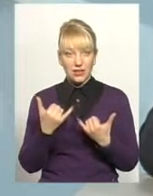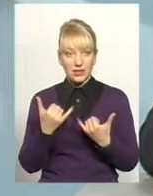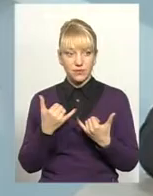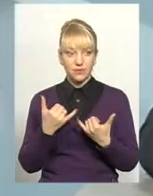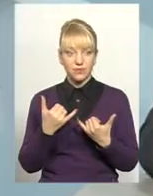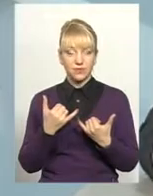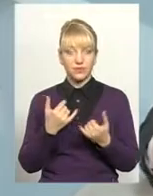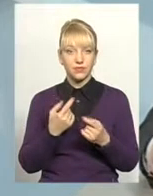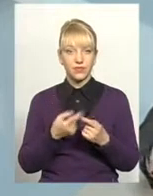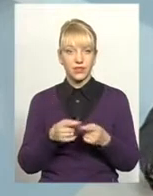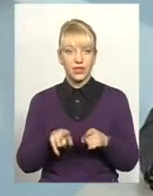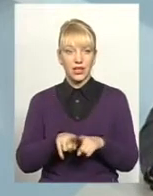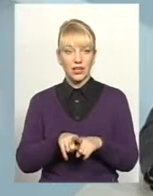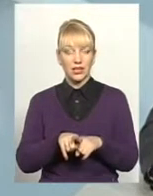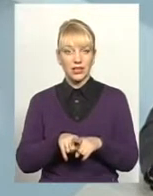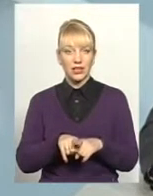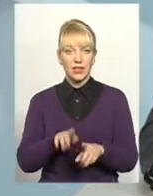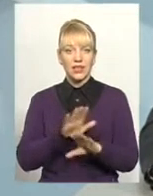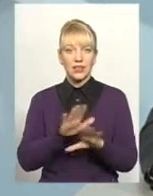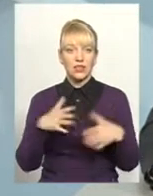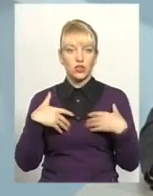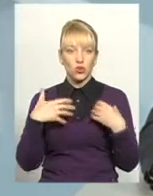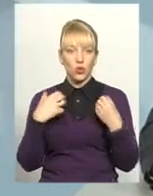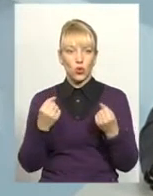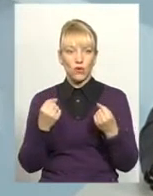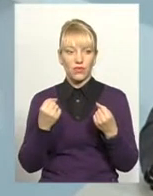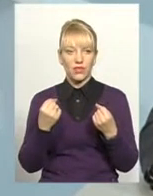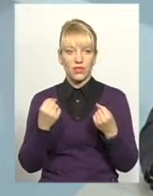такий нездоровий